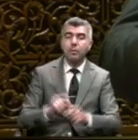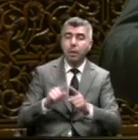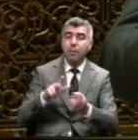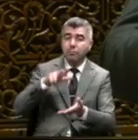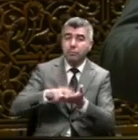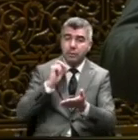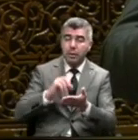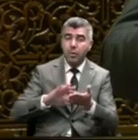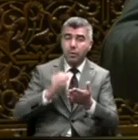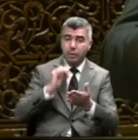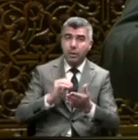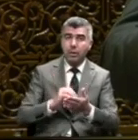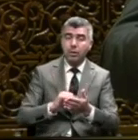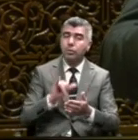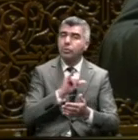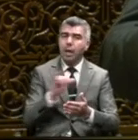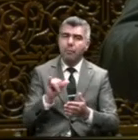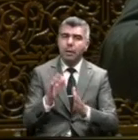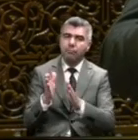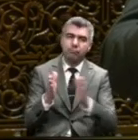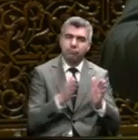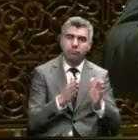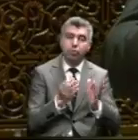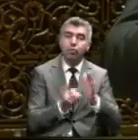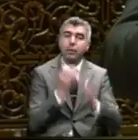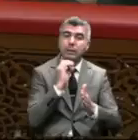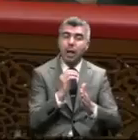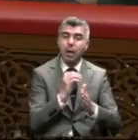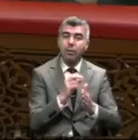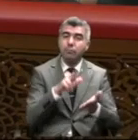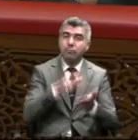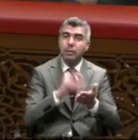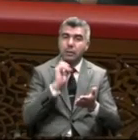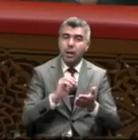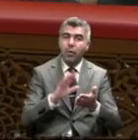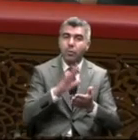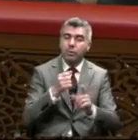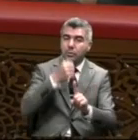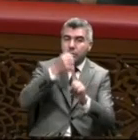على نظريه فريدمان لان مابقاتش صالحه بل يجب الاعتماد على الكفاءات